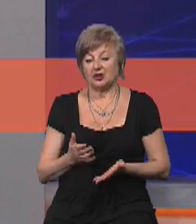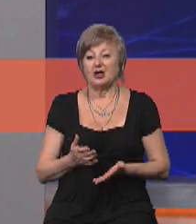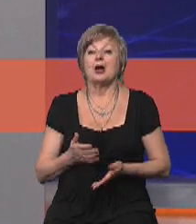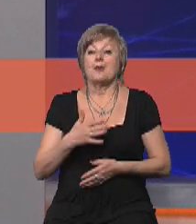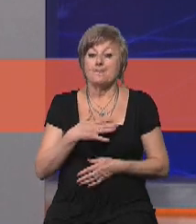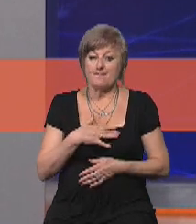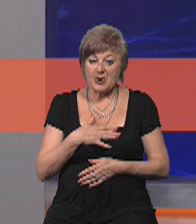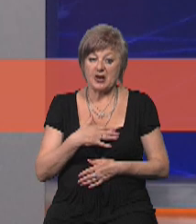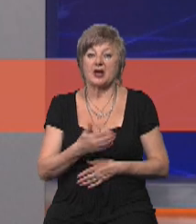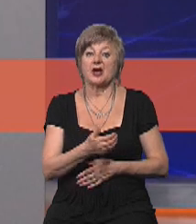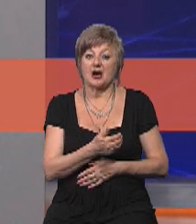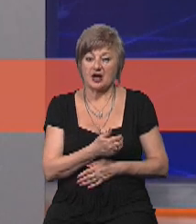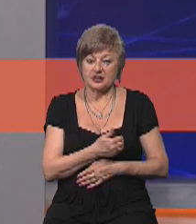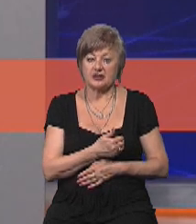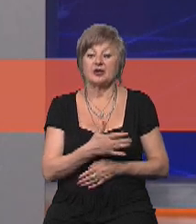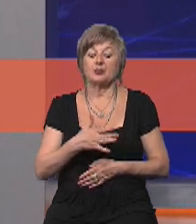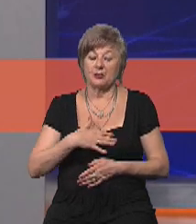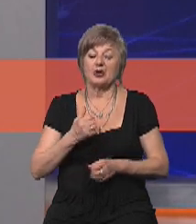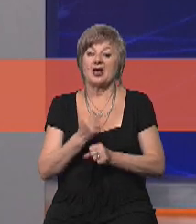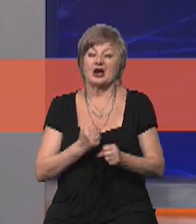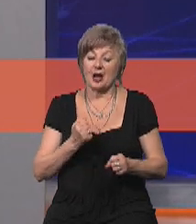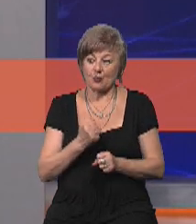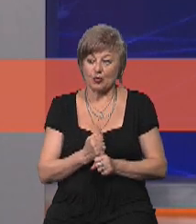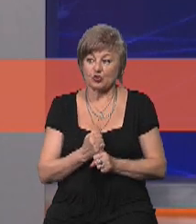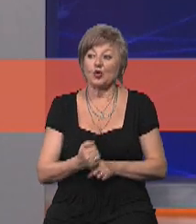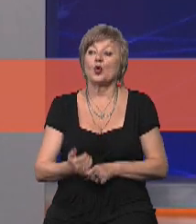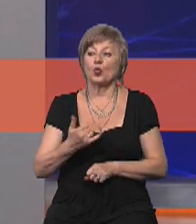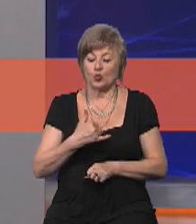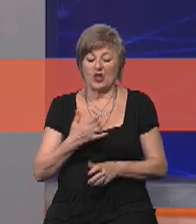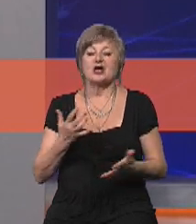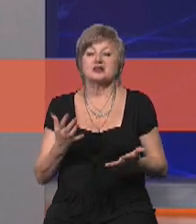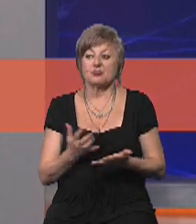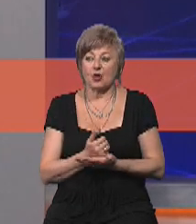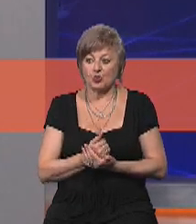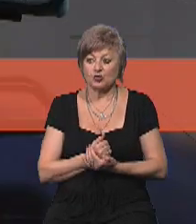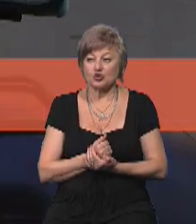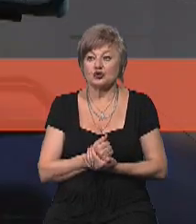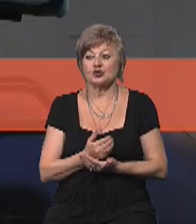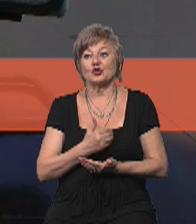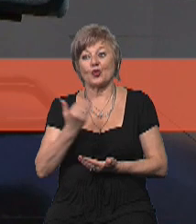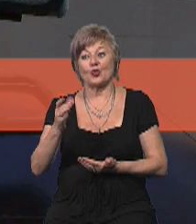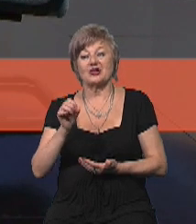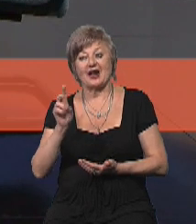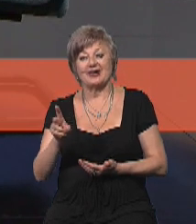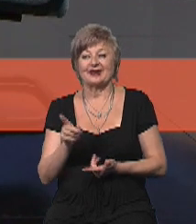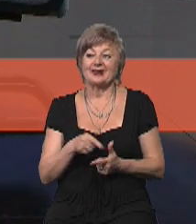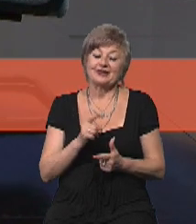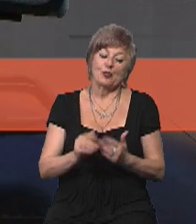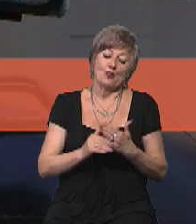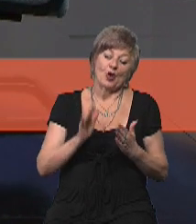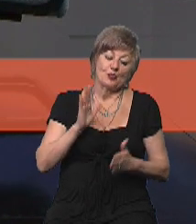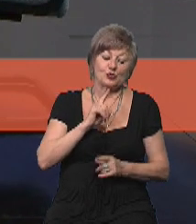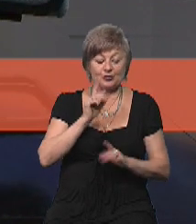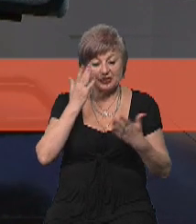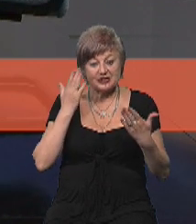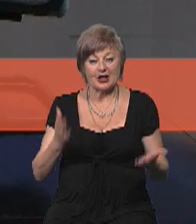мы хотим, и мы над этим работаем, я в этом уверен, что у нас получится, хочет этого господин Ралик или не хочет, будет помогать или не